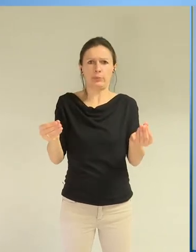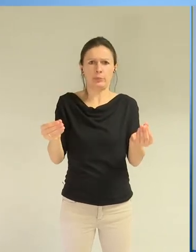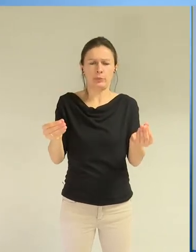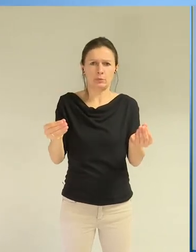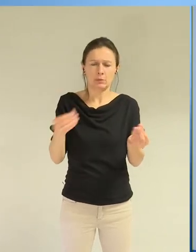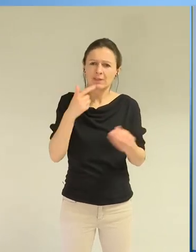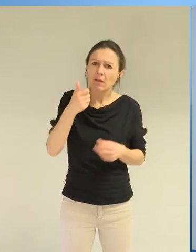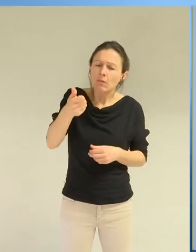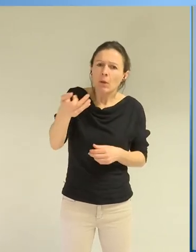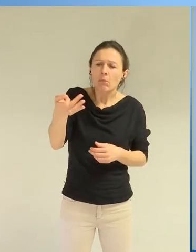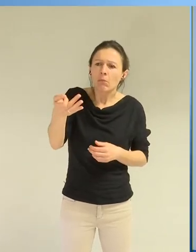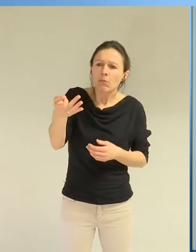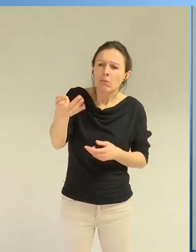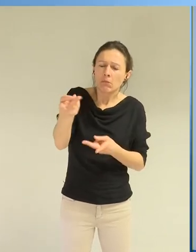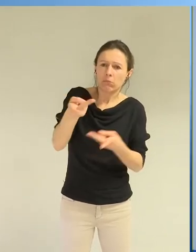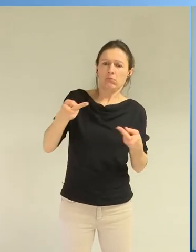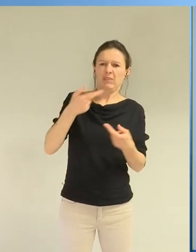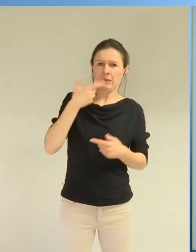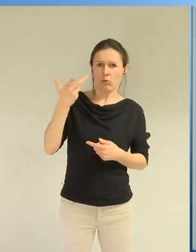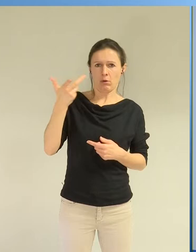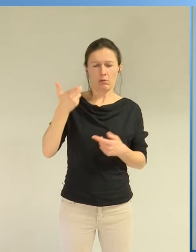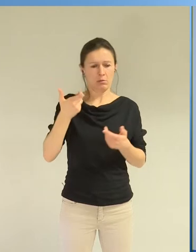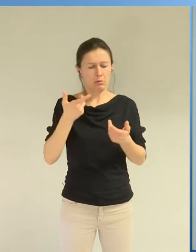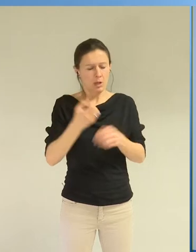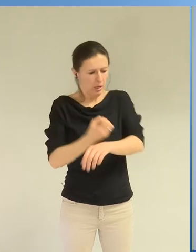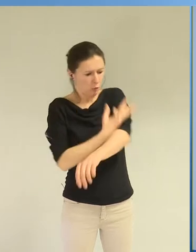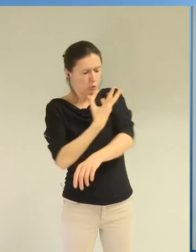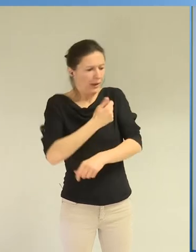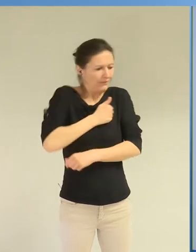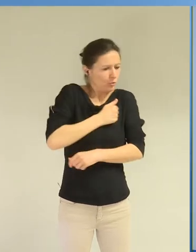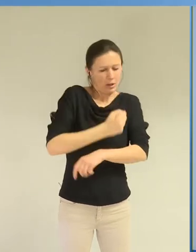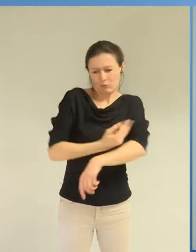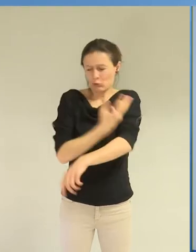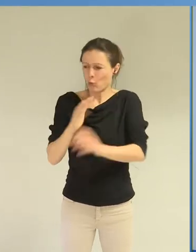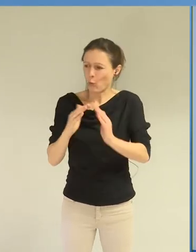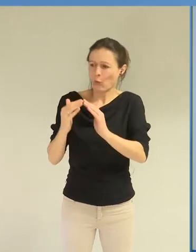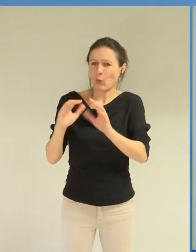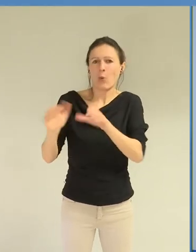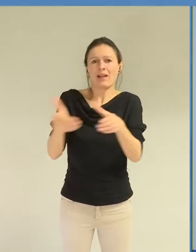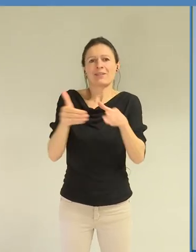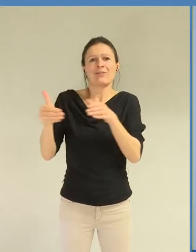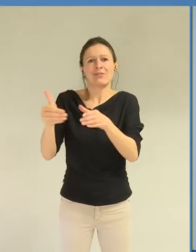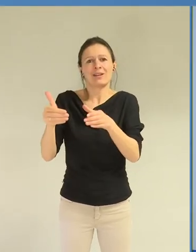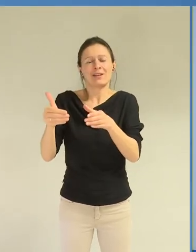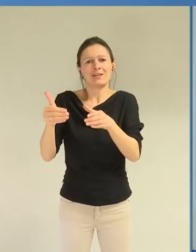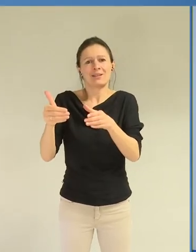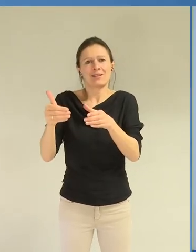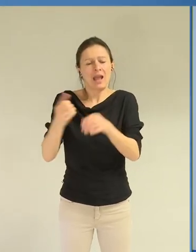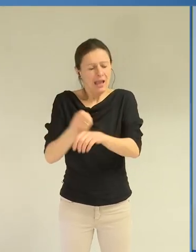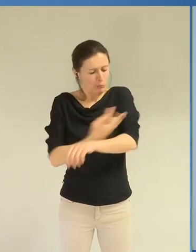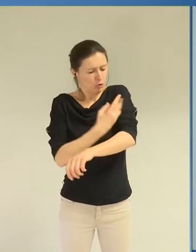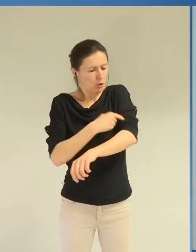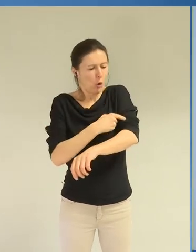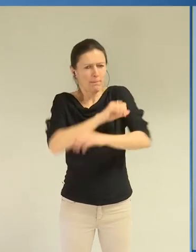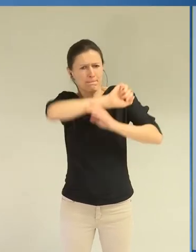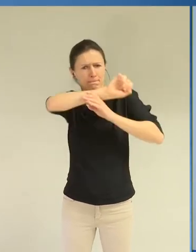qu'elles soient individuelles ou collectives l'emporterait en légitimité sur la force du droit sur